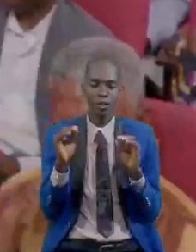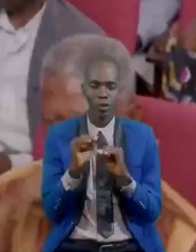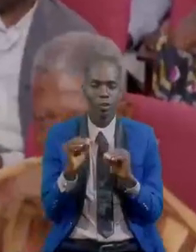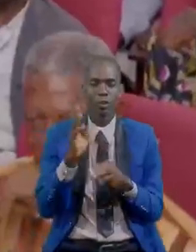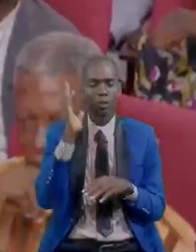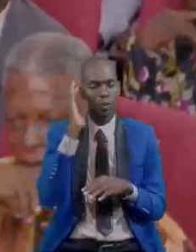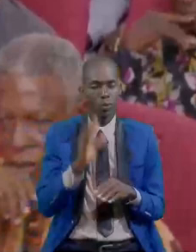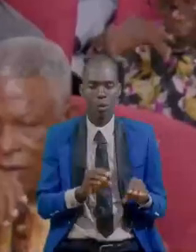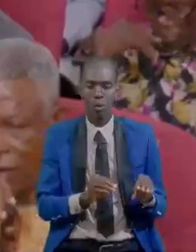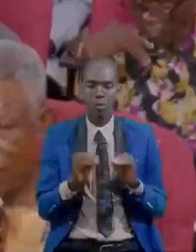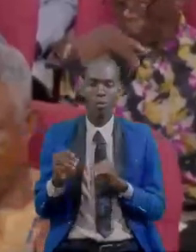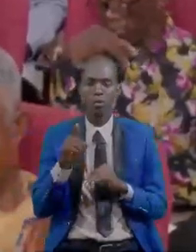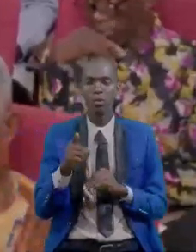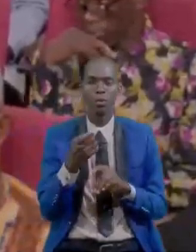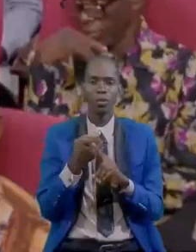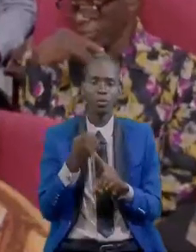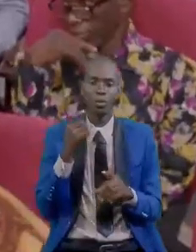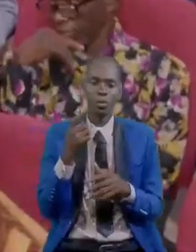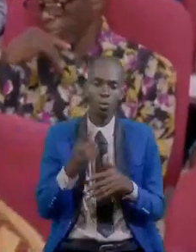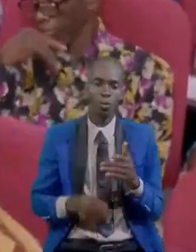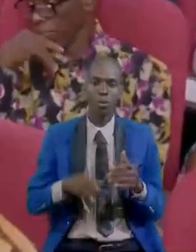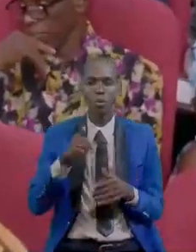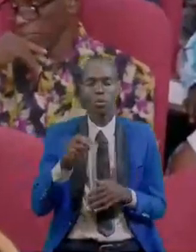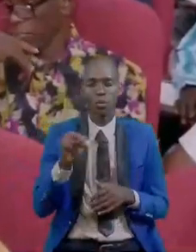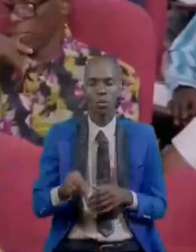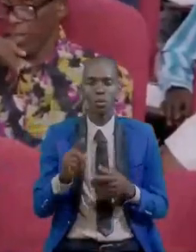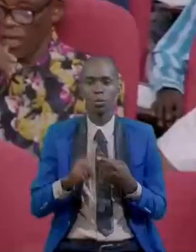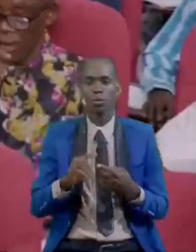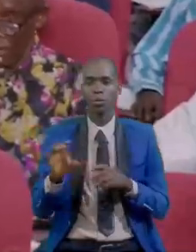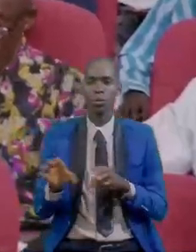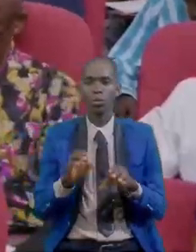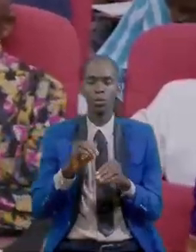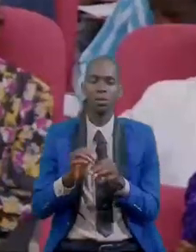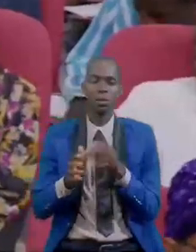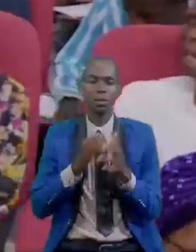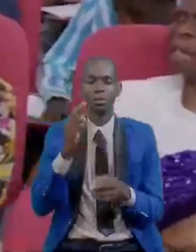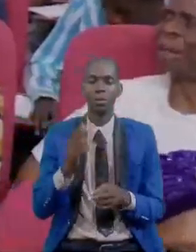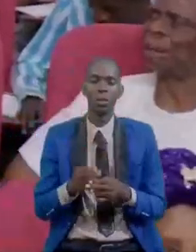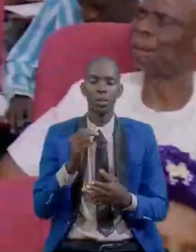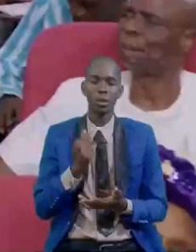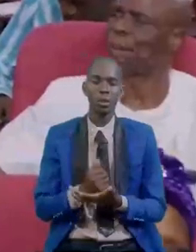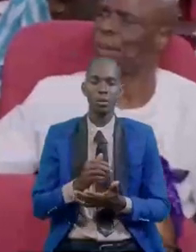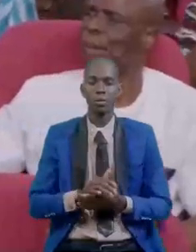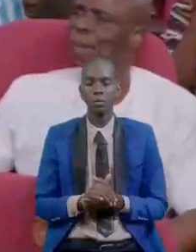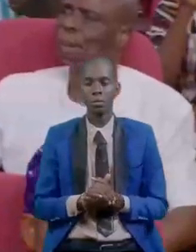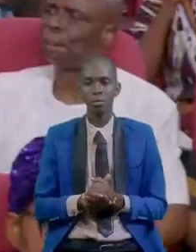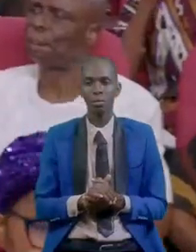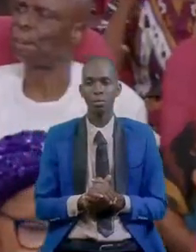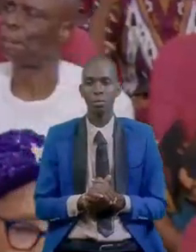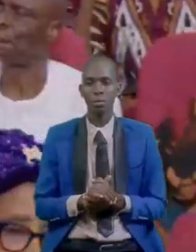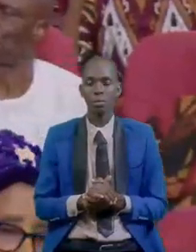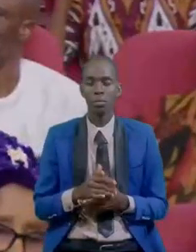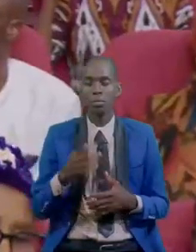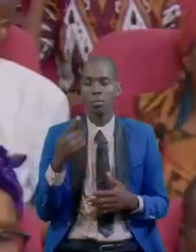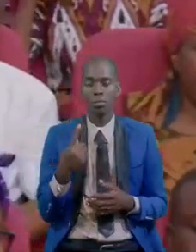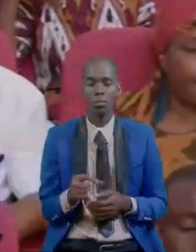ne pourra t'ébranler et te chasser de ce que tu dois faire au nom de Jésus. Le